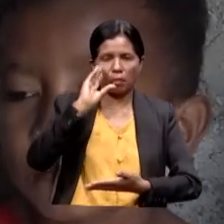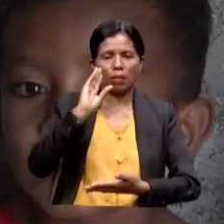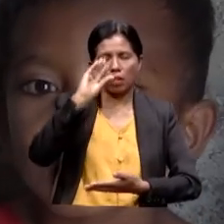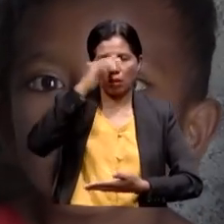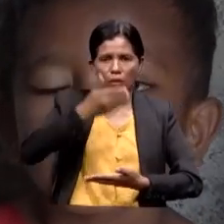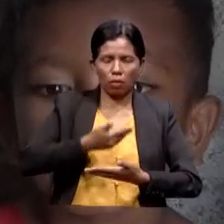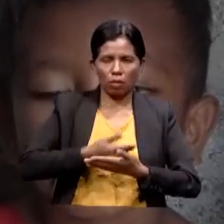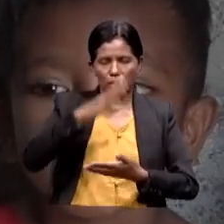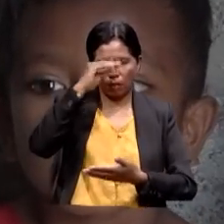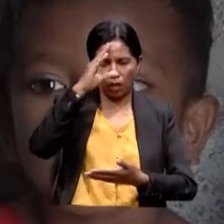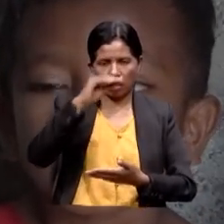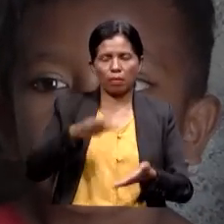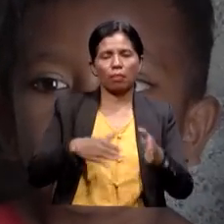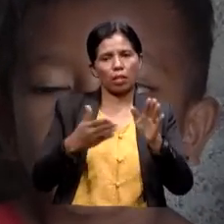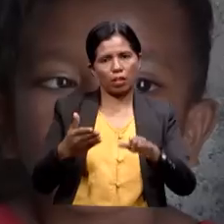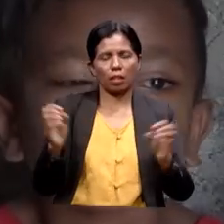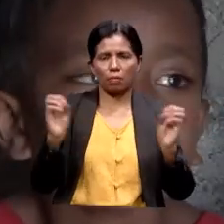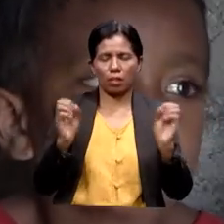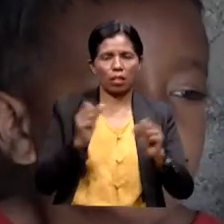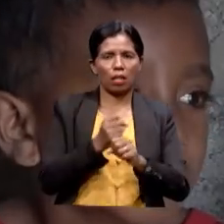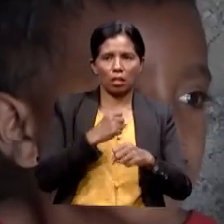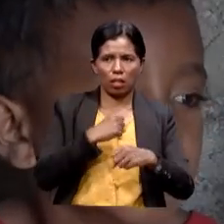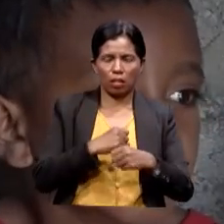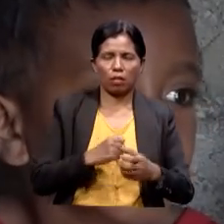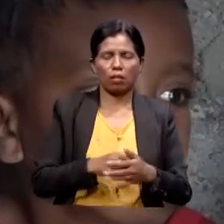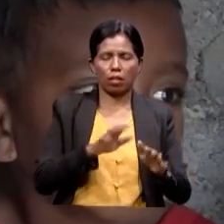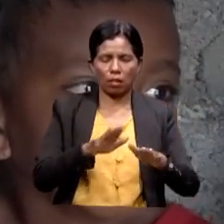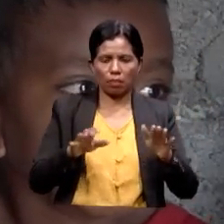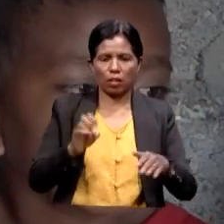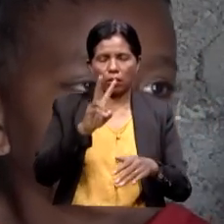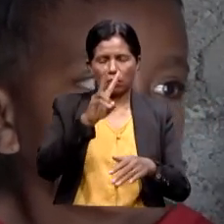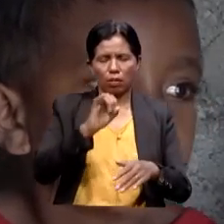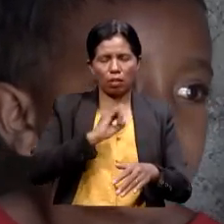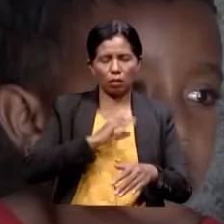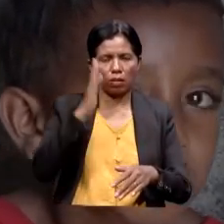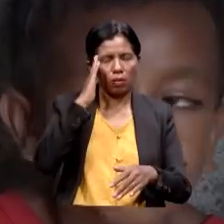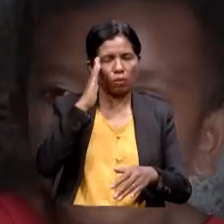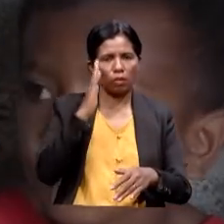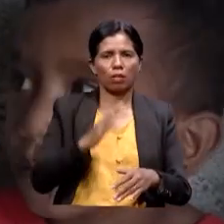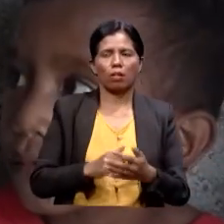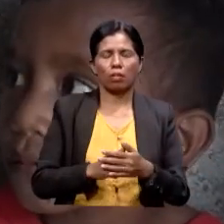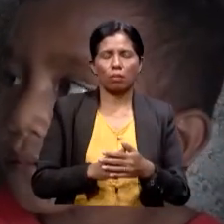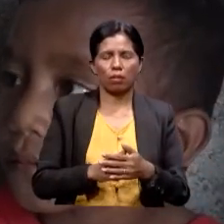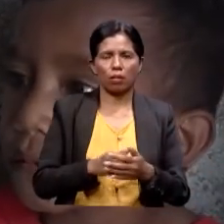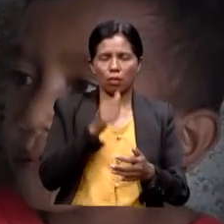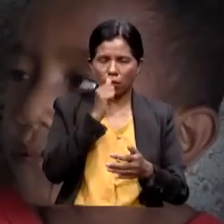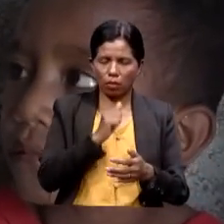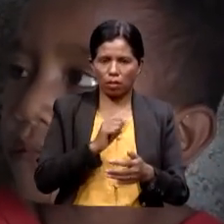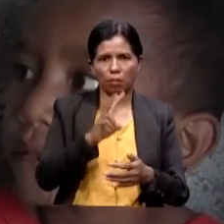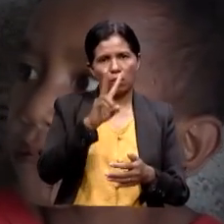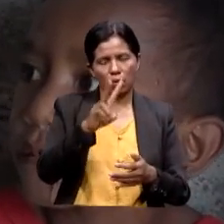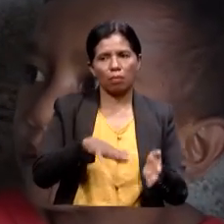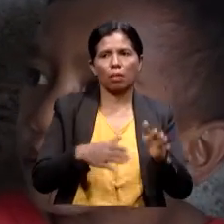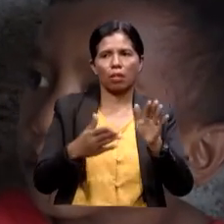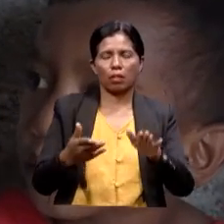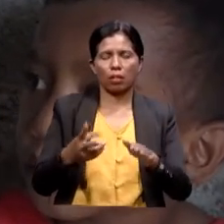halo. Lah ne lebar kruane. Ha uha noi no nok de dia na kuri amro ma ma te tia. Sinai ru